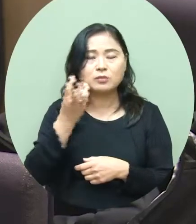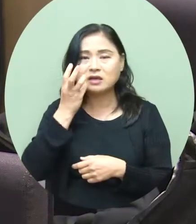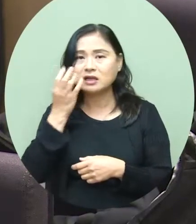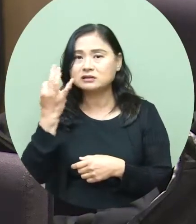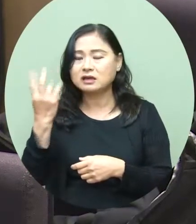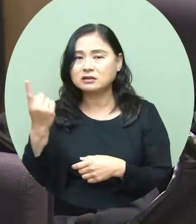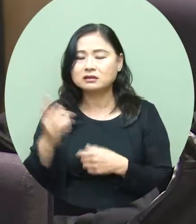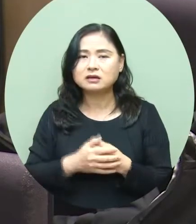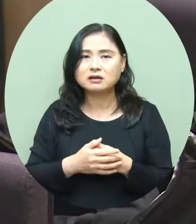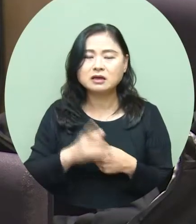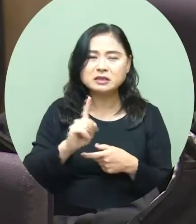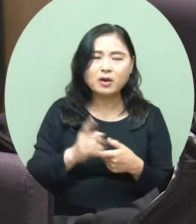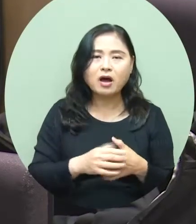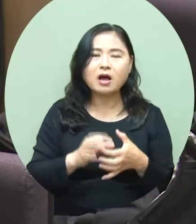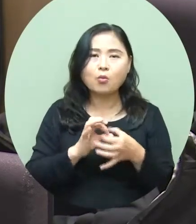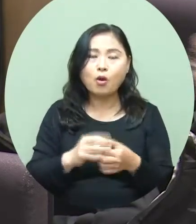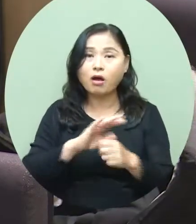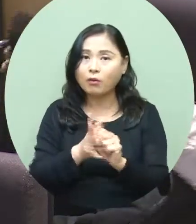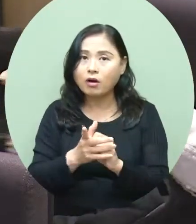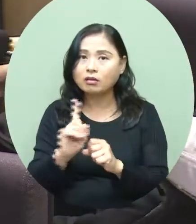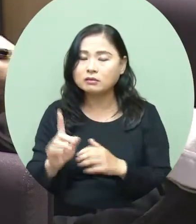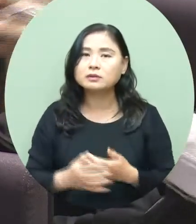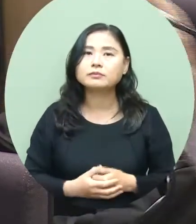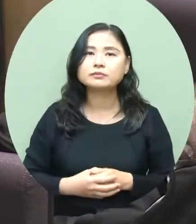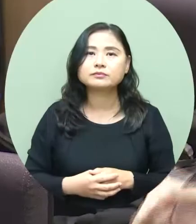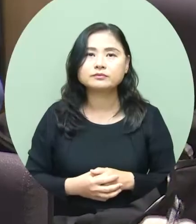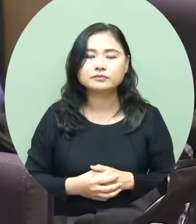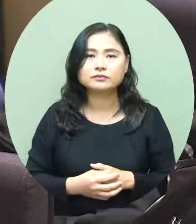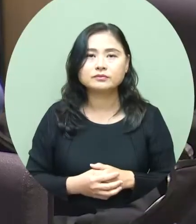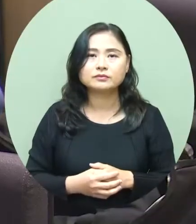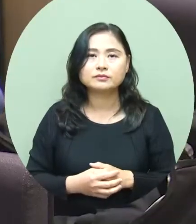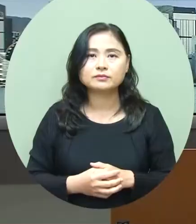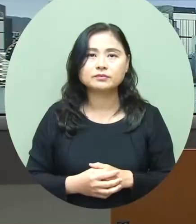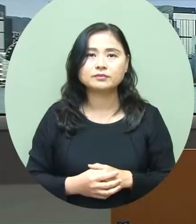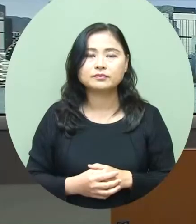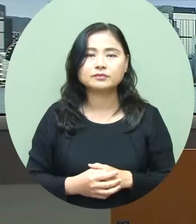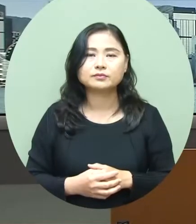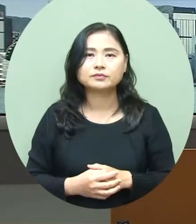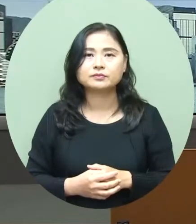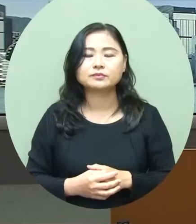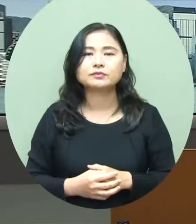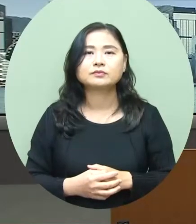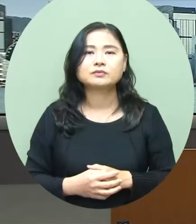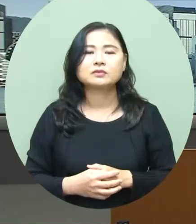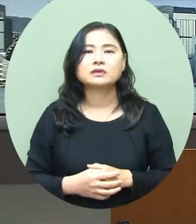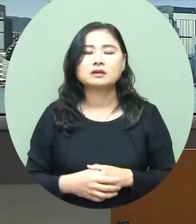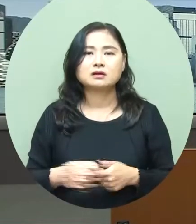the 31-year-old cases, did they die with or die of COVID? 或者我